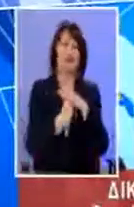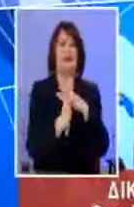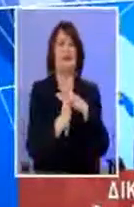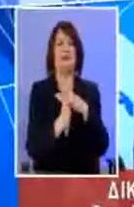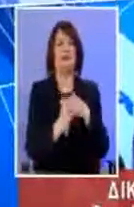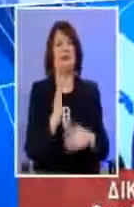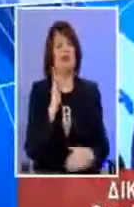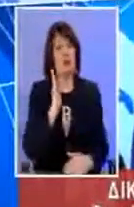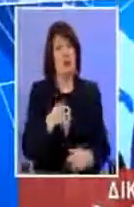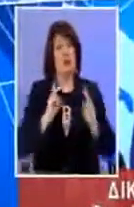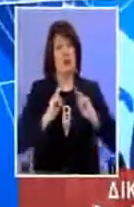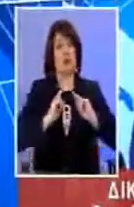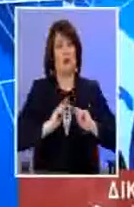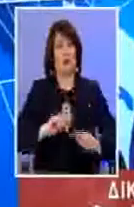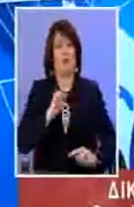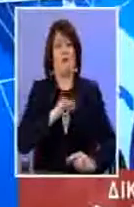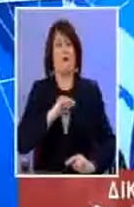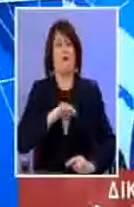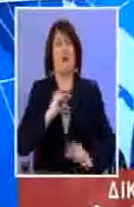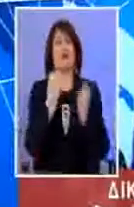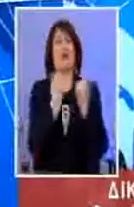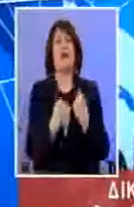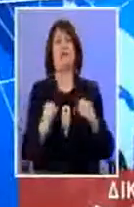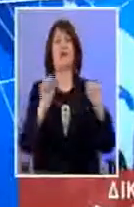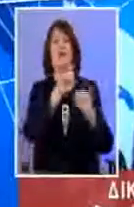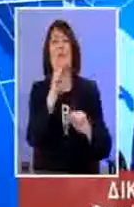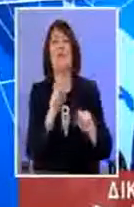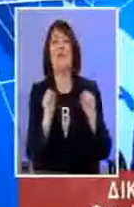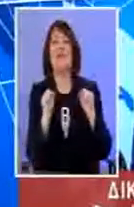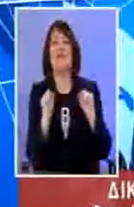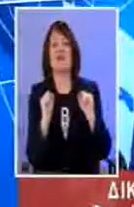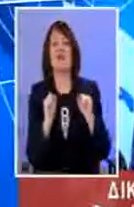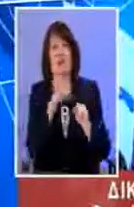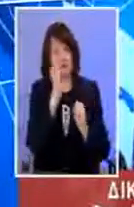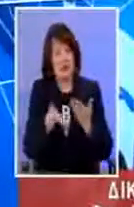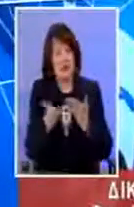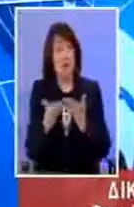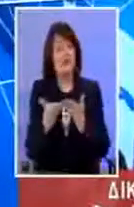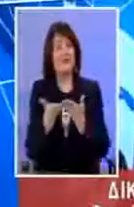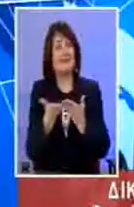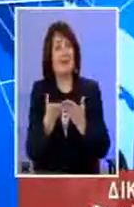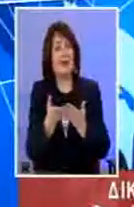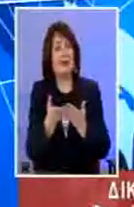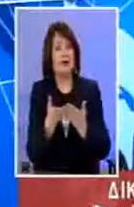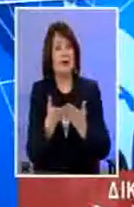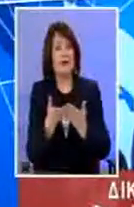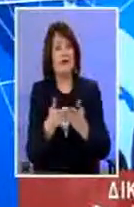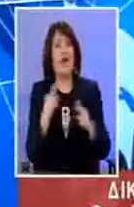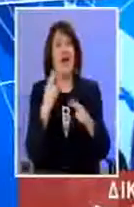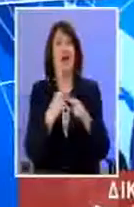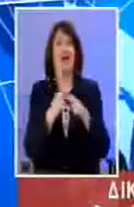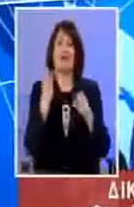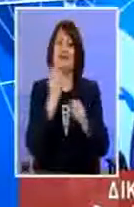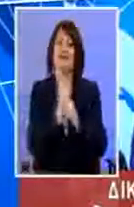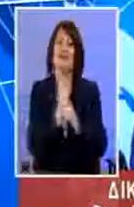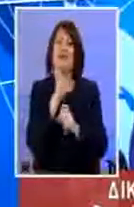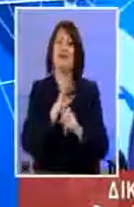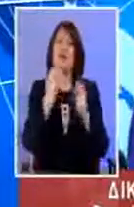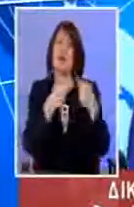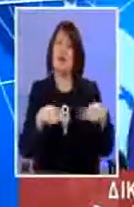να απολαύσει τα ωφέλη από μια αυτόνομη διαβίωση. Και πράγματι τον βοηθήσαμε και μετά με την αξία του μπήκε στην Ευρωπαϊκή Επιτροπή